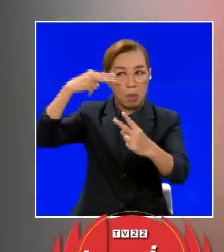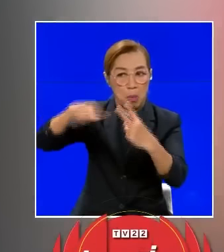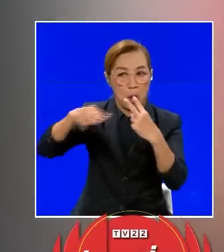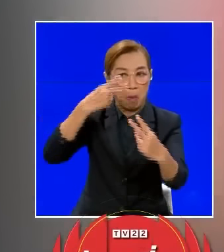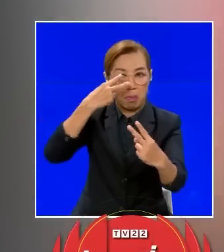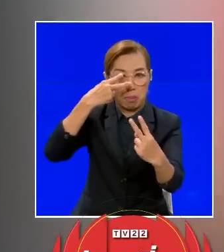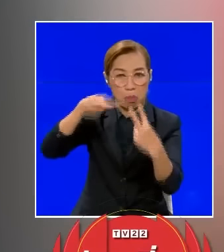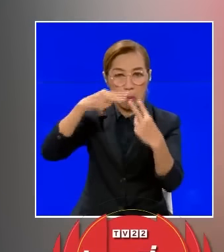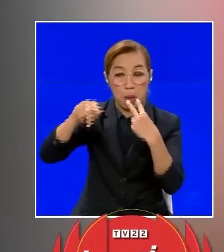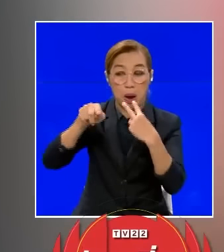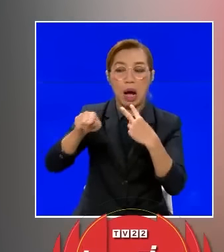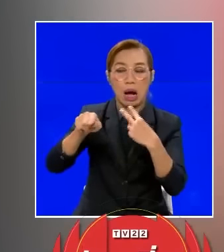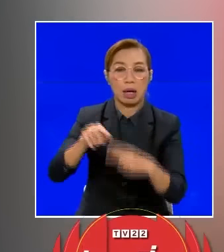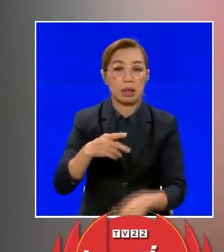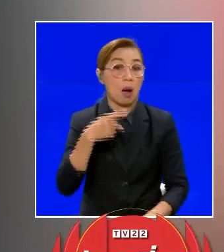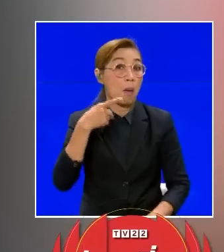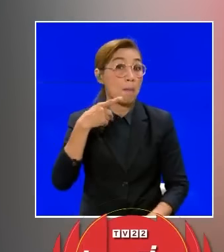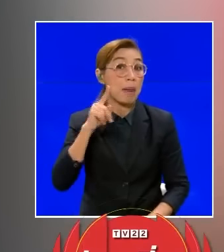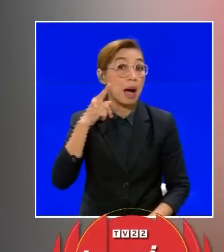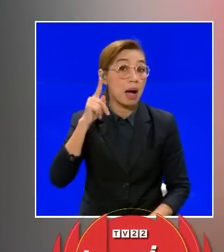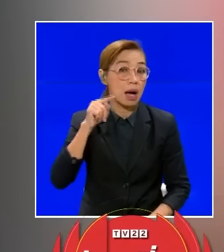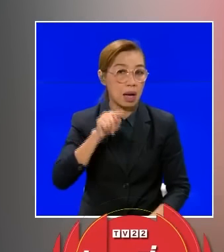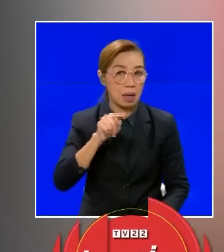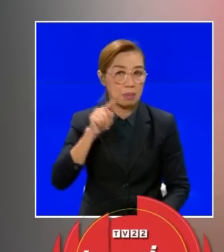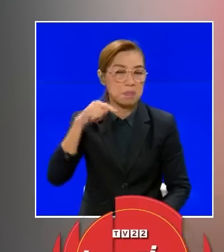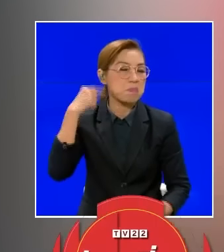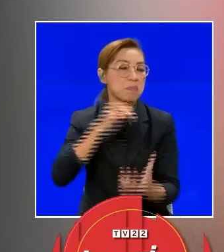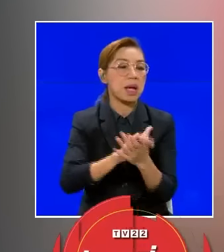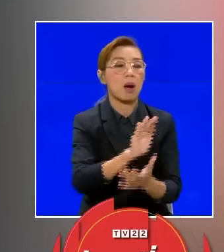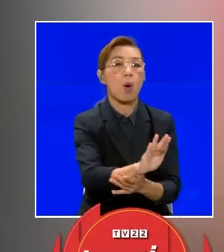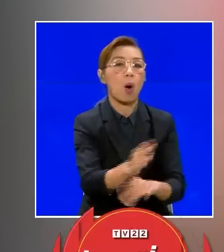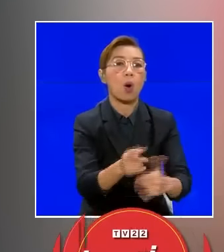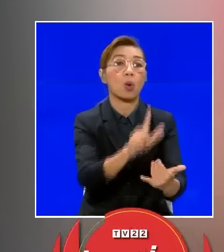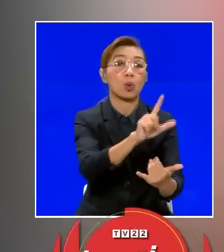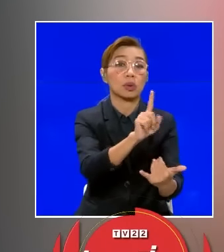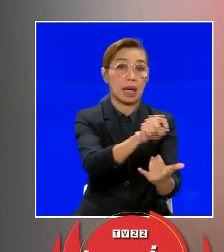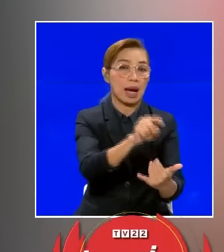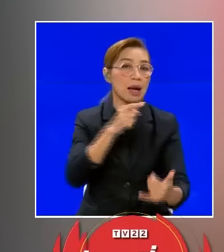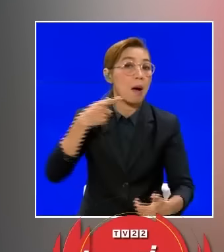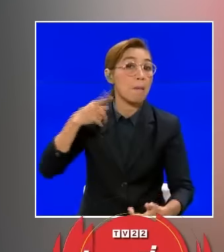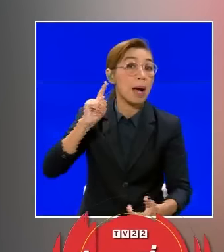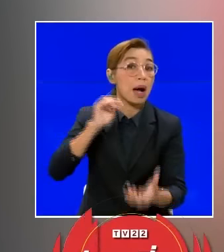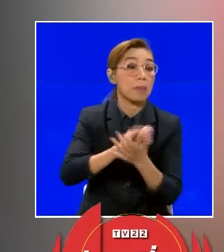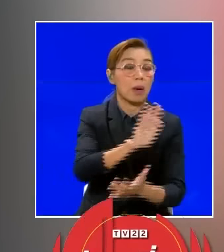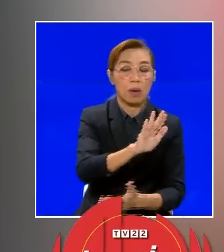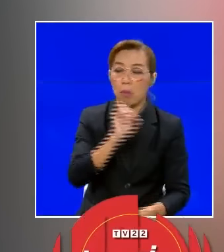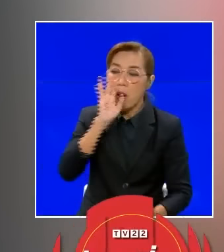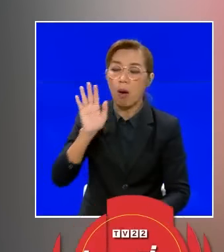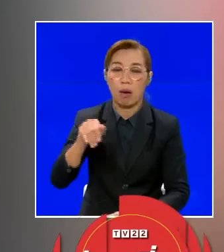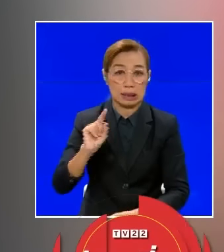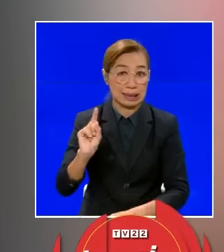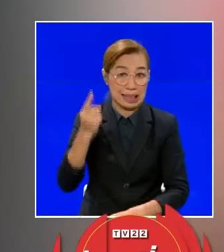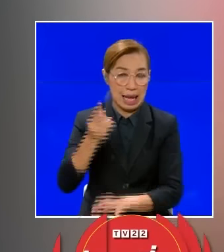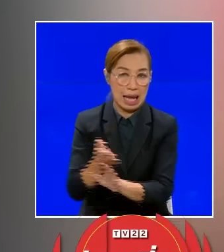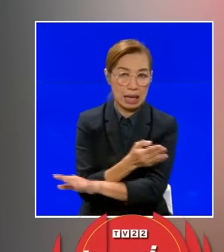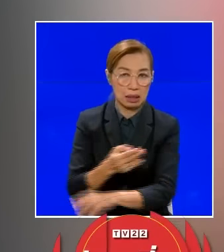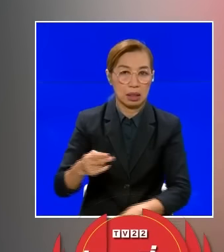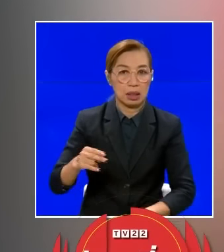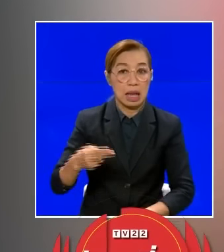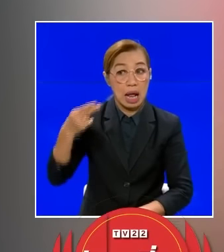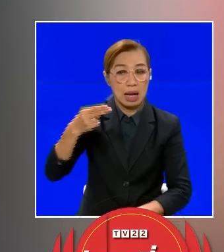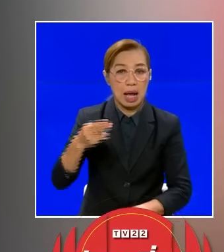ก็เป็นภรรยาของผู้ตายด้วยชื่อว่าคุณป้าละออคุณป้าละออเล่าให้ฟังบอกว่าตอนเกิดเหตุหลานนั่งอยู่